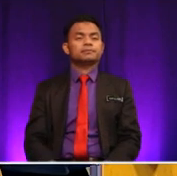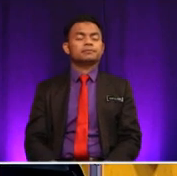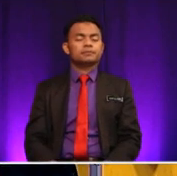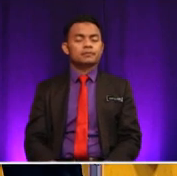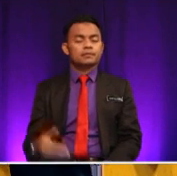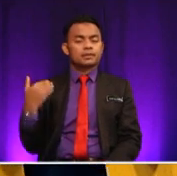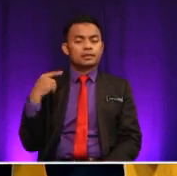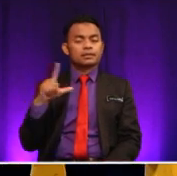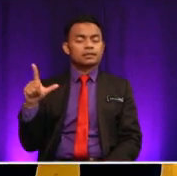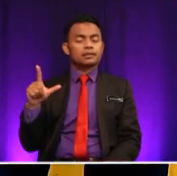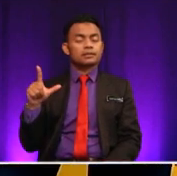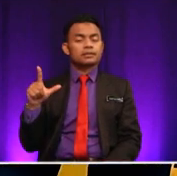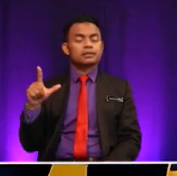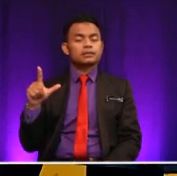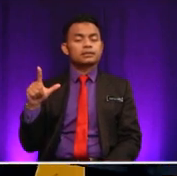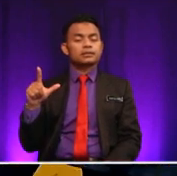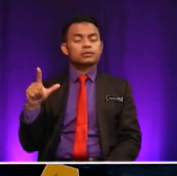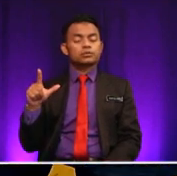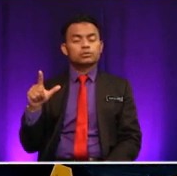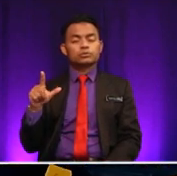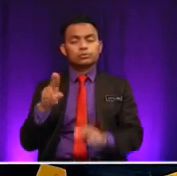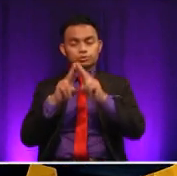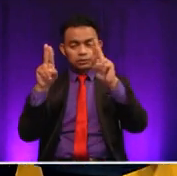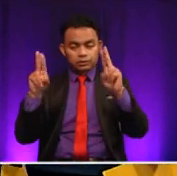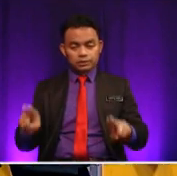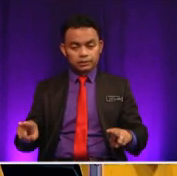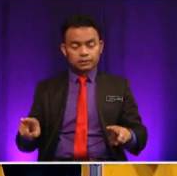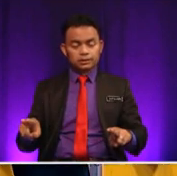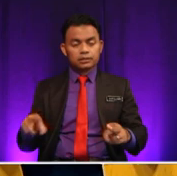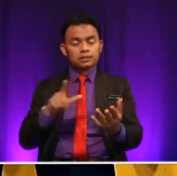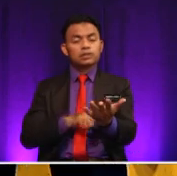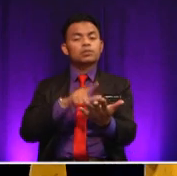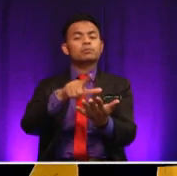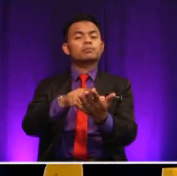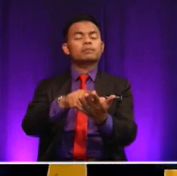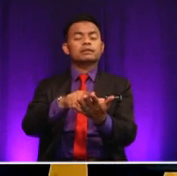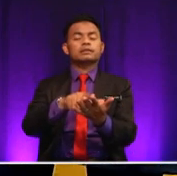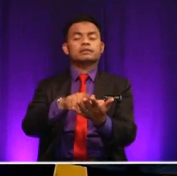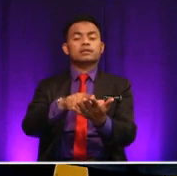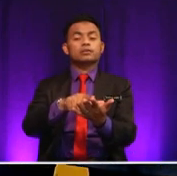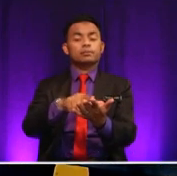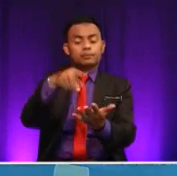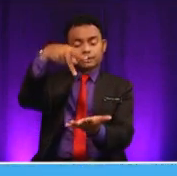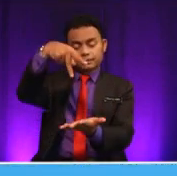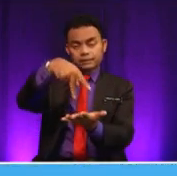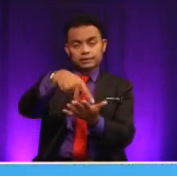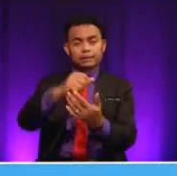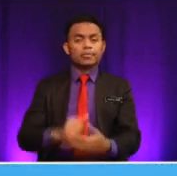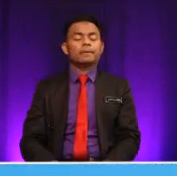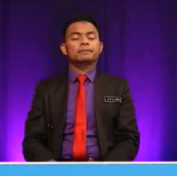ujian lompat jauh berdiri Oke dalam buku teks belajar yang ada Oke jadi